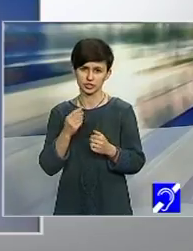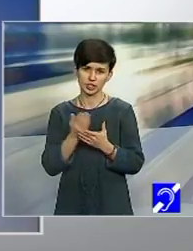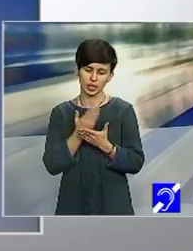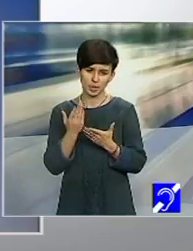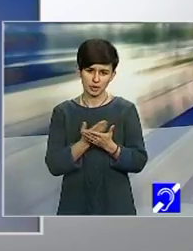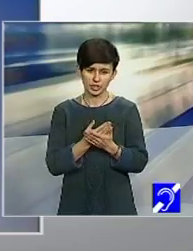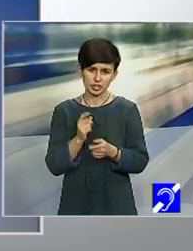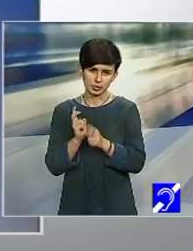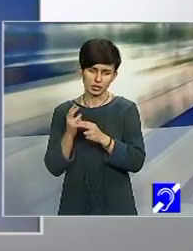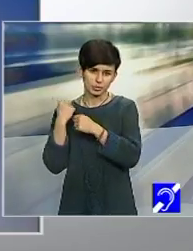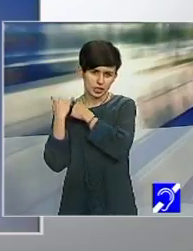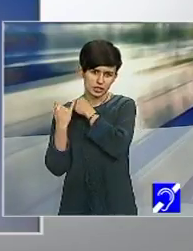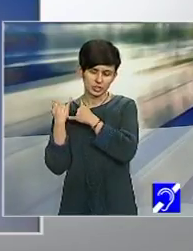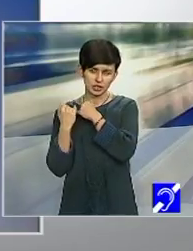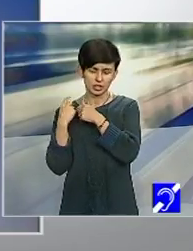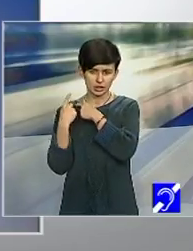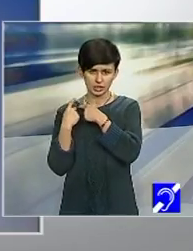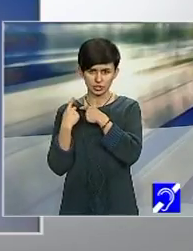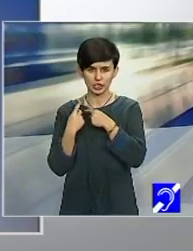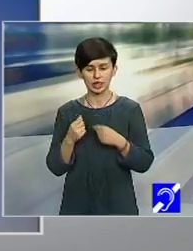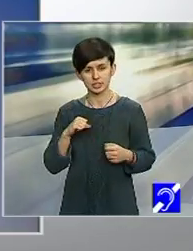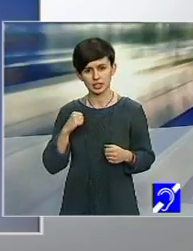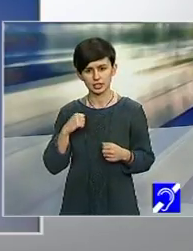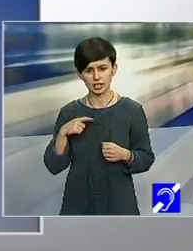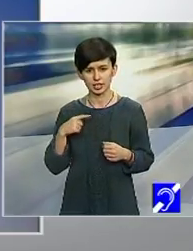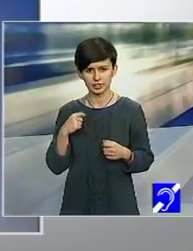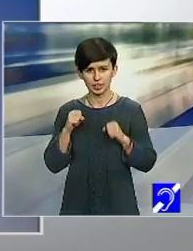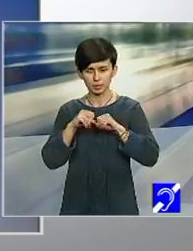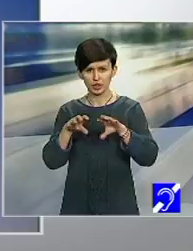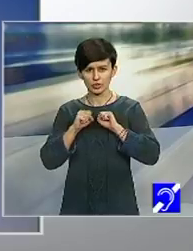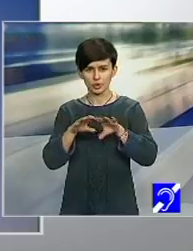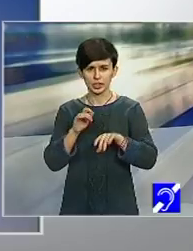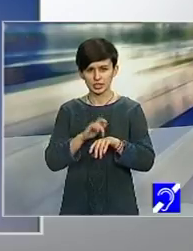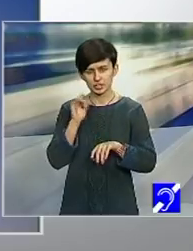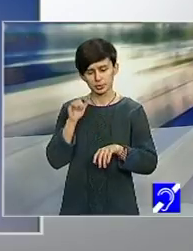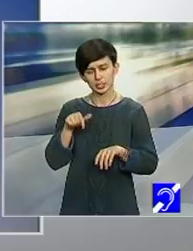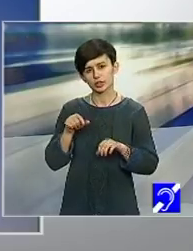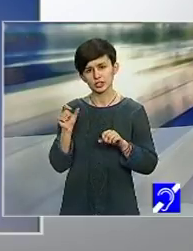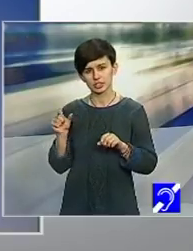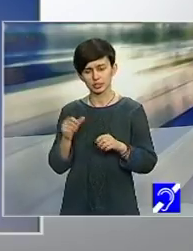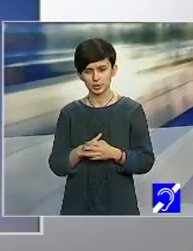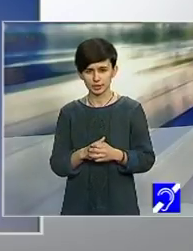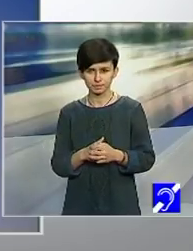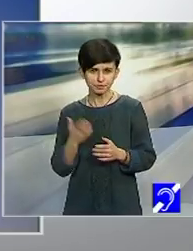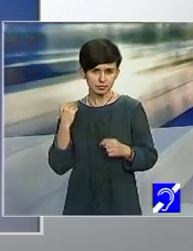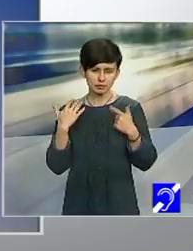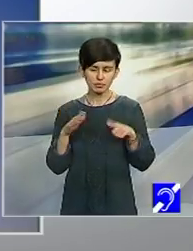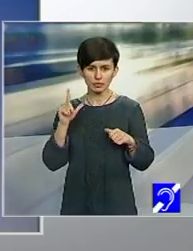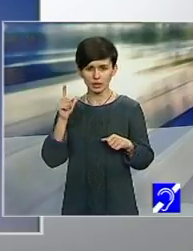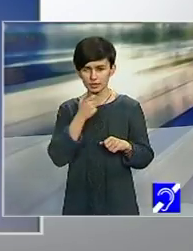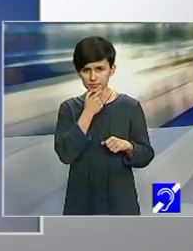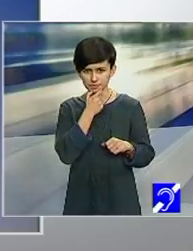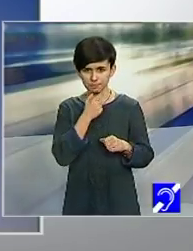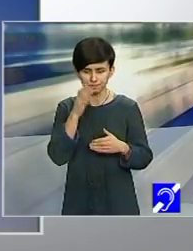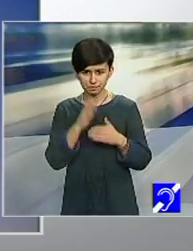care tânăra generație este informată și sensibilizată în legătură cu acest subiect. Au trecut 72 de ani de la sfârșitul celui